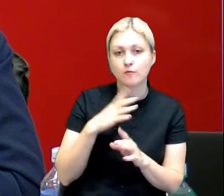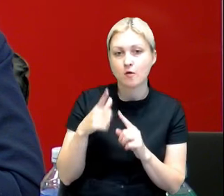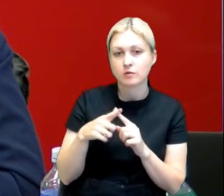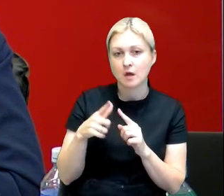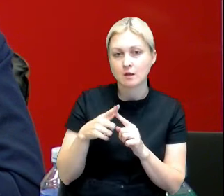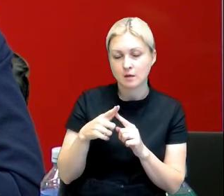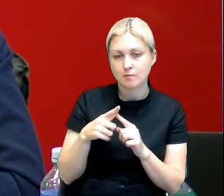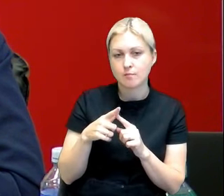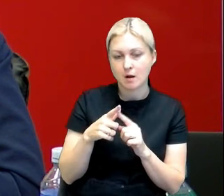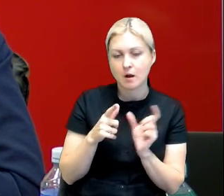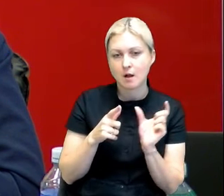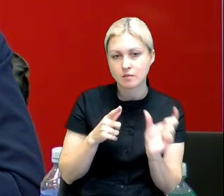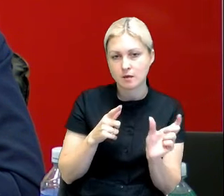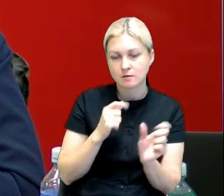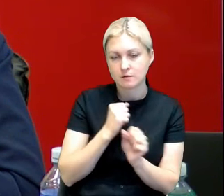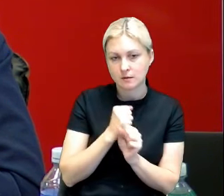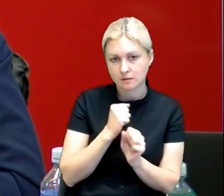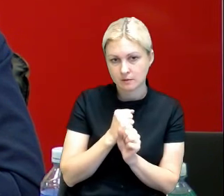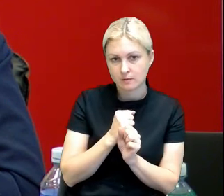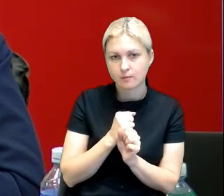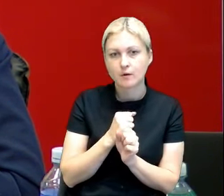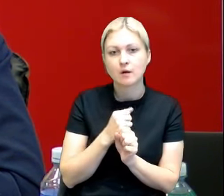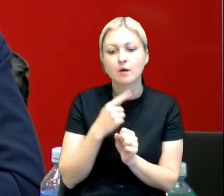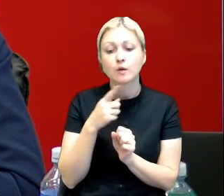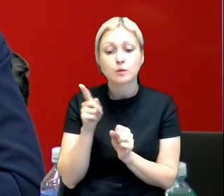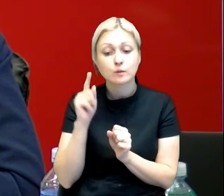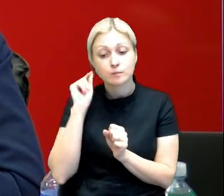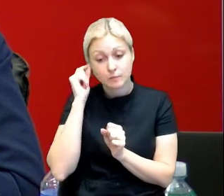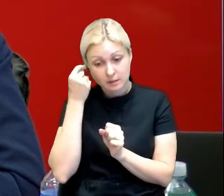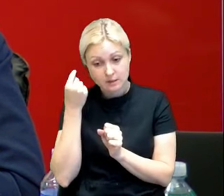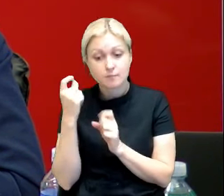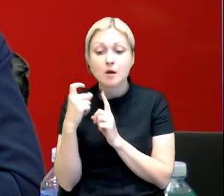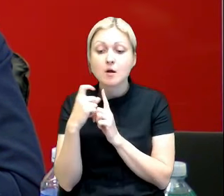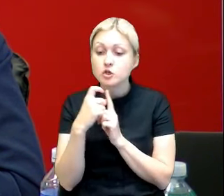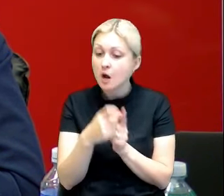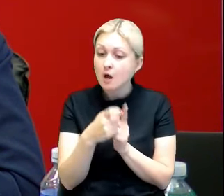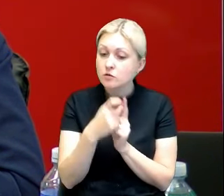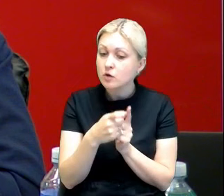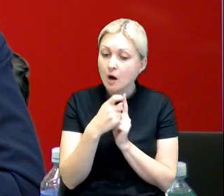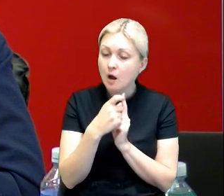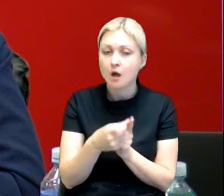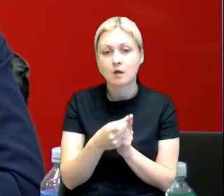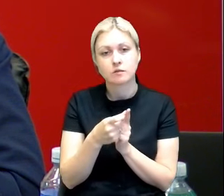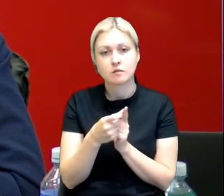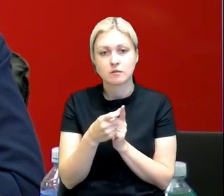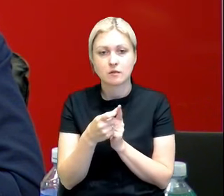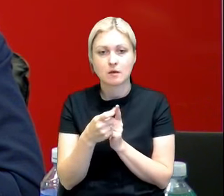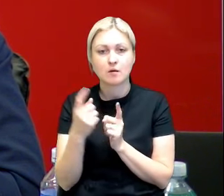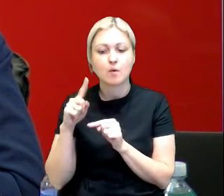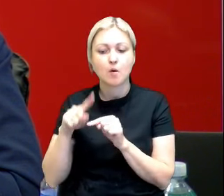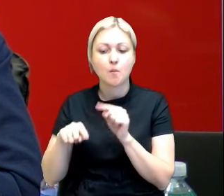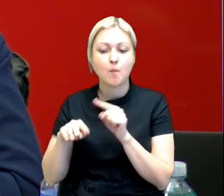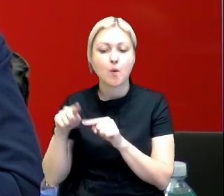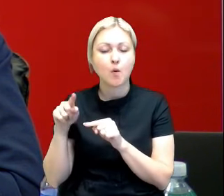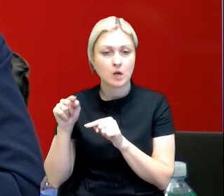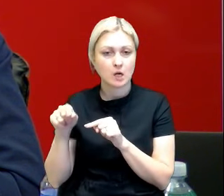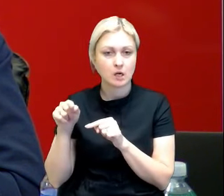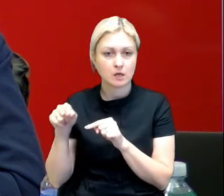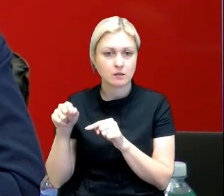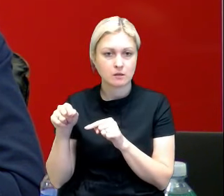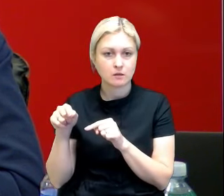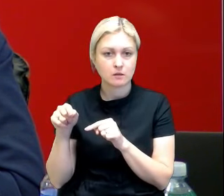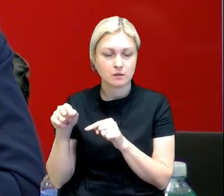atsimename labai skambius pažadus ir įtikinėjimus būtent iš vienos politinių jėgų kad